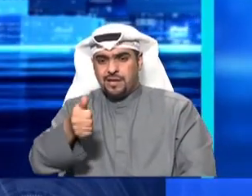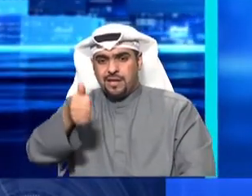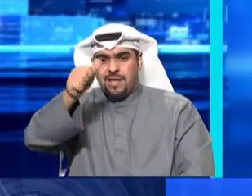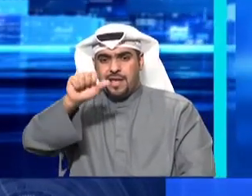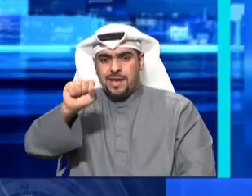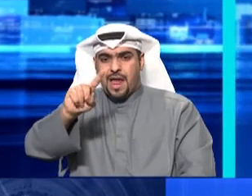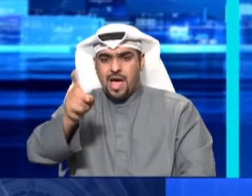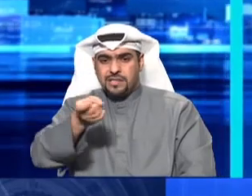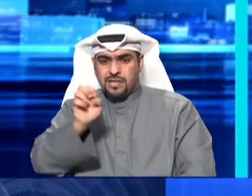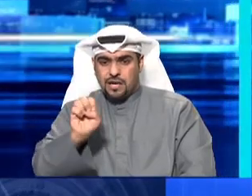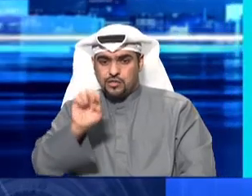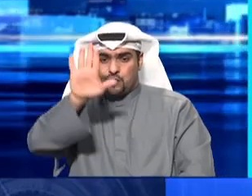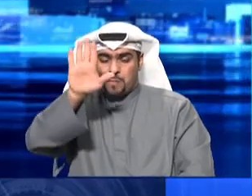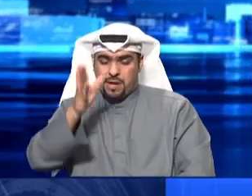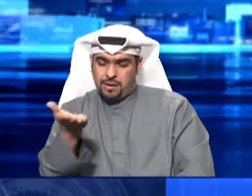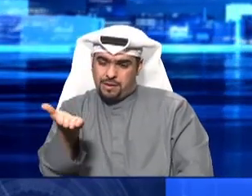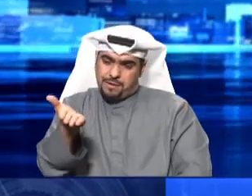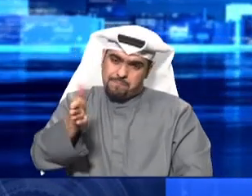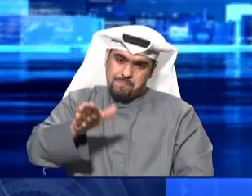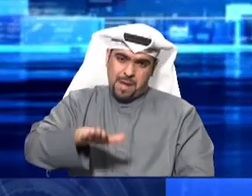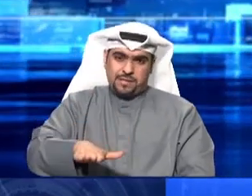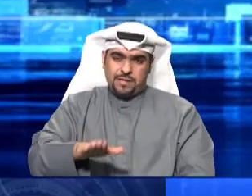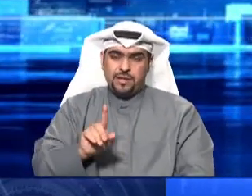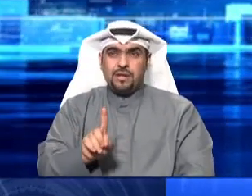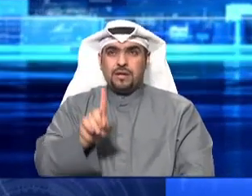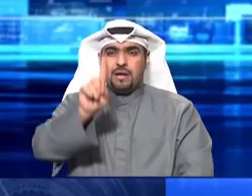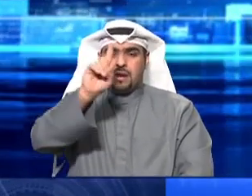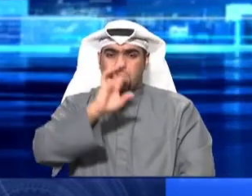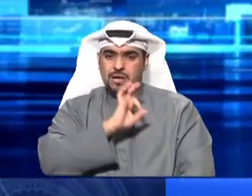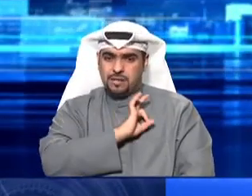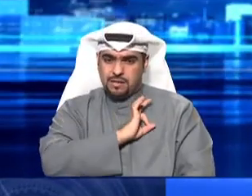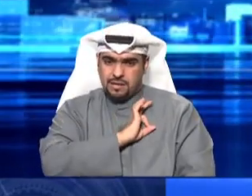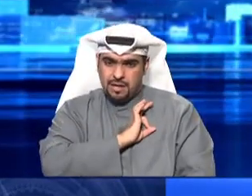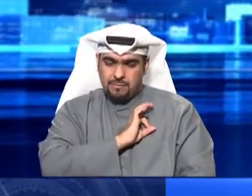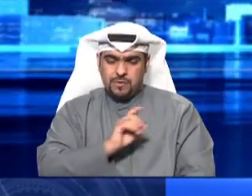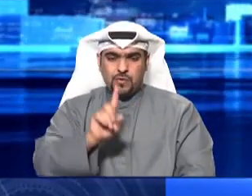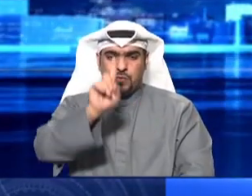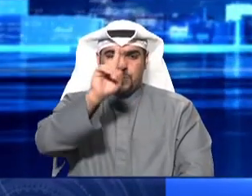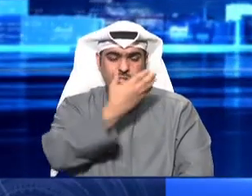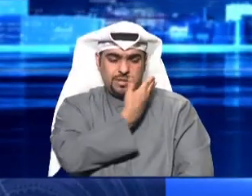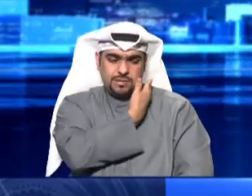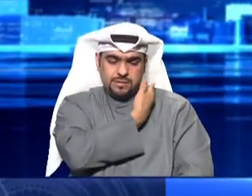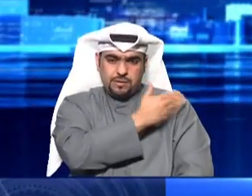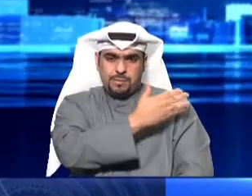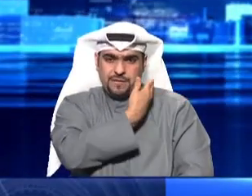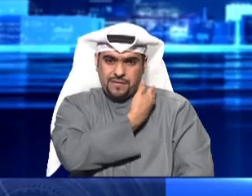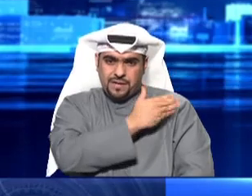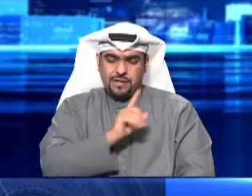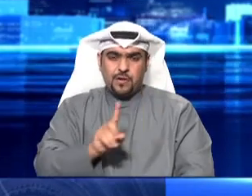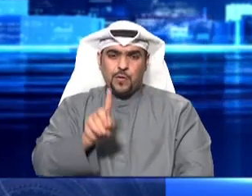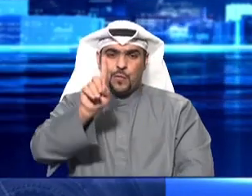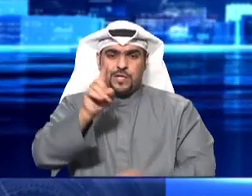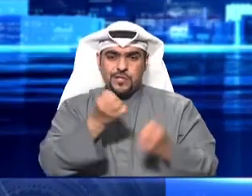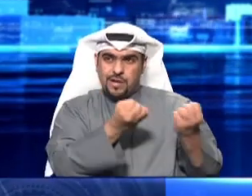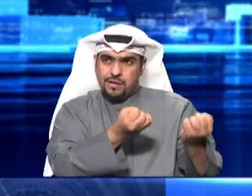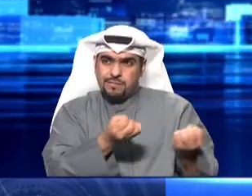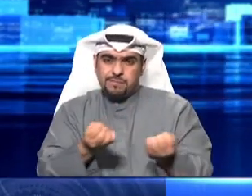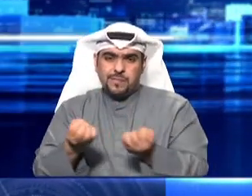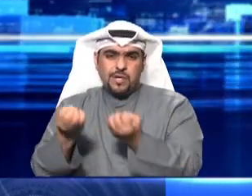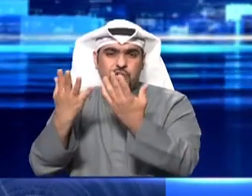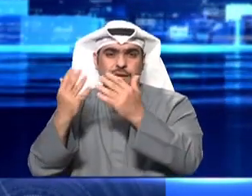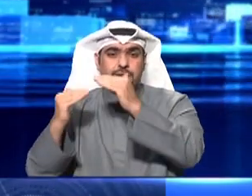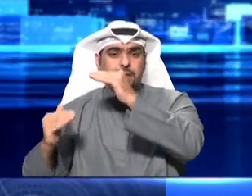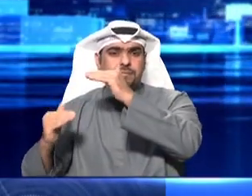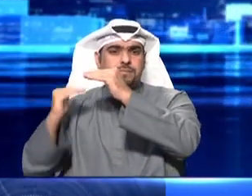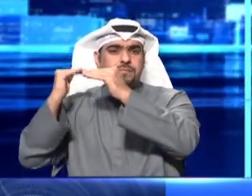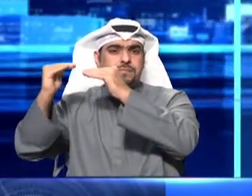الأليم، سائلا سموه رعاه الله المولى تعالى أن يتغمد الفقيد بواسع رحمته ومغفرته ورضوانه